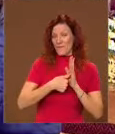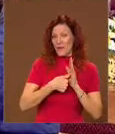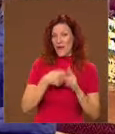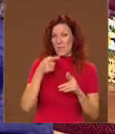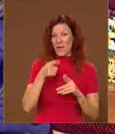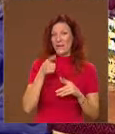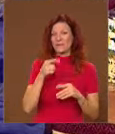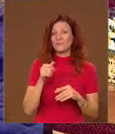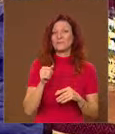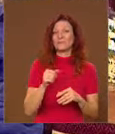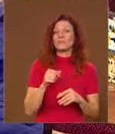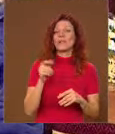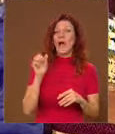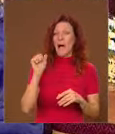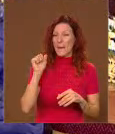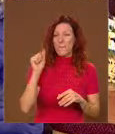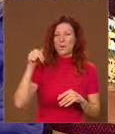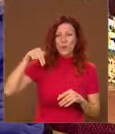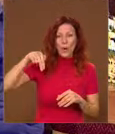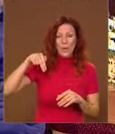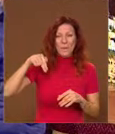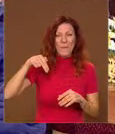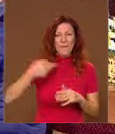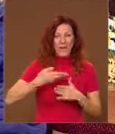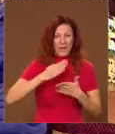до галатияните. Бог изпрати своя единороден син,